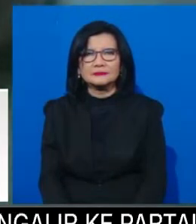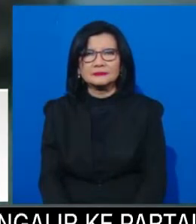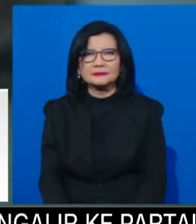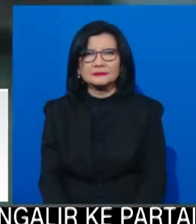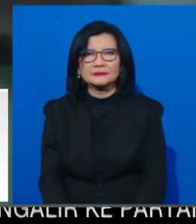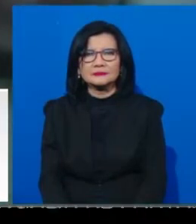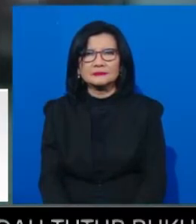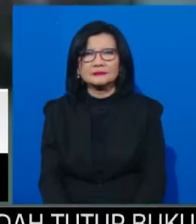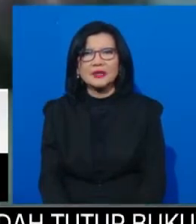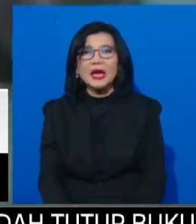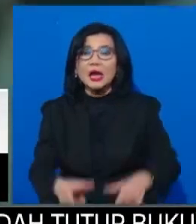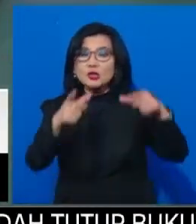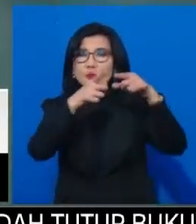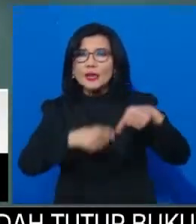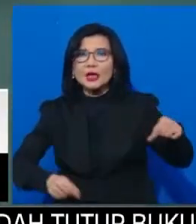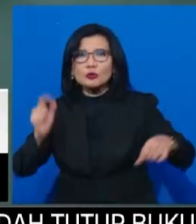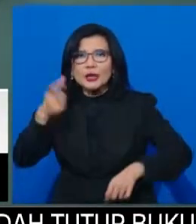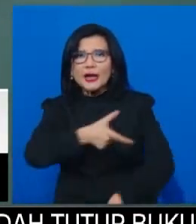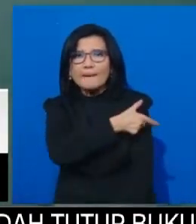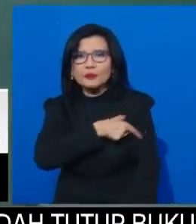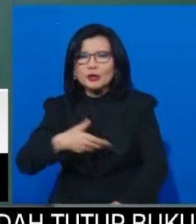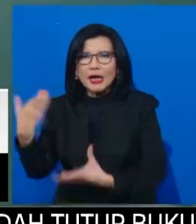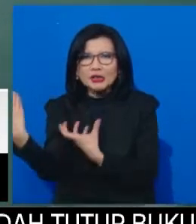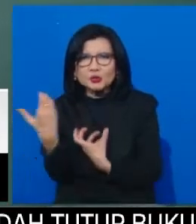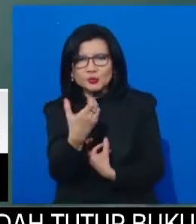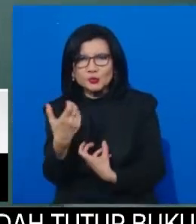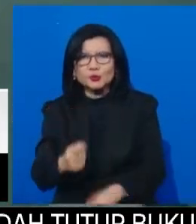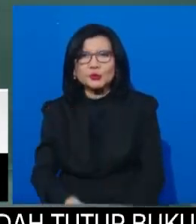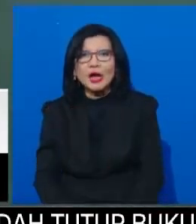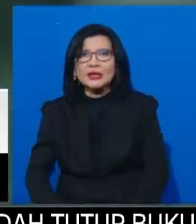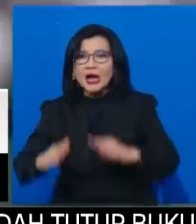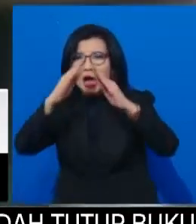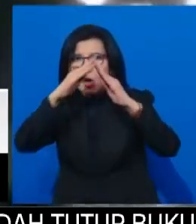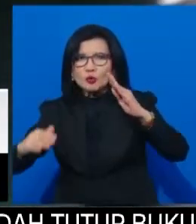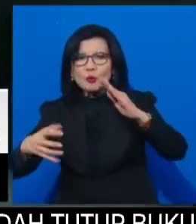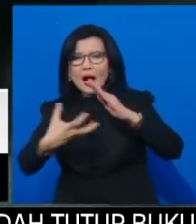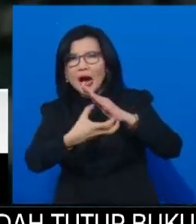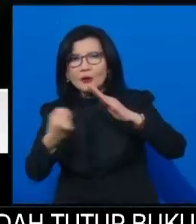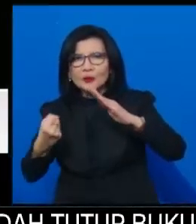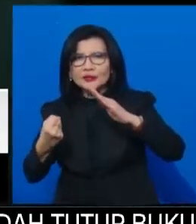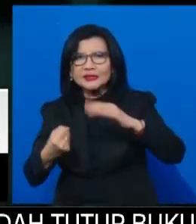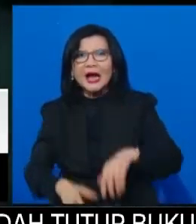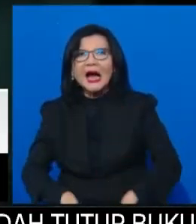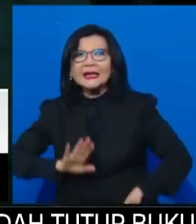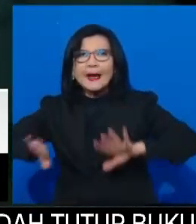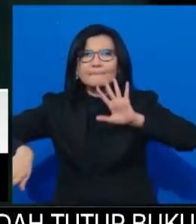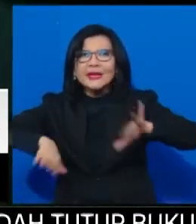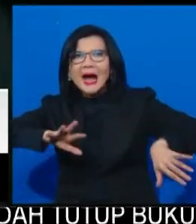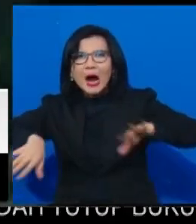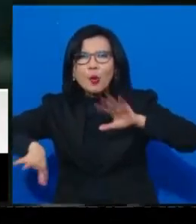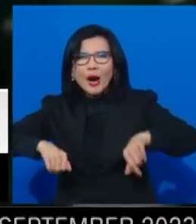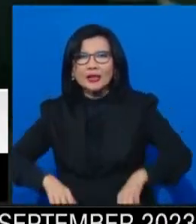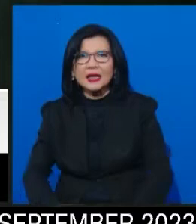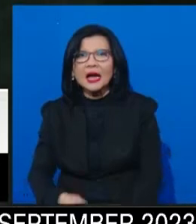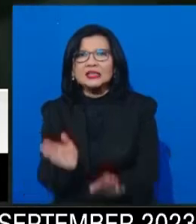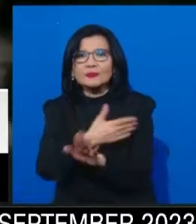Di Asahan, Sumatera Utara, petugas damkar Asahan terpaksa menjebol plafon rumah warga untuk mengevakuasi biawak Rabu siang. Sebelumnya petugas